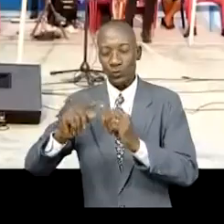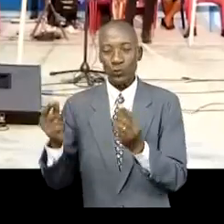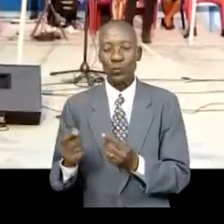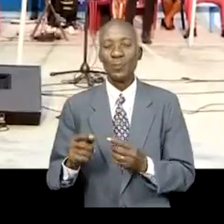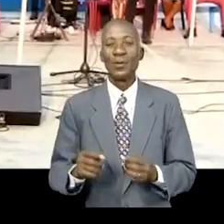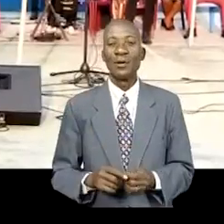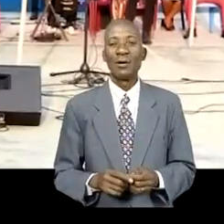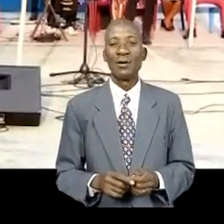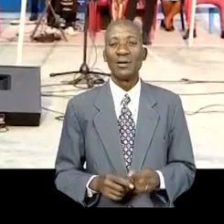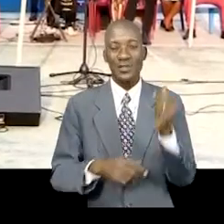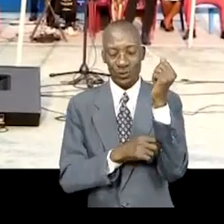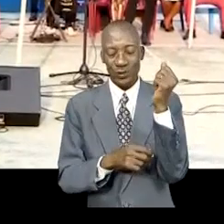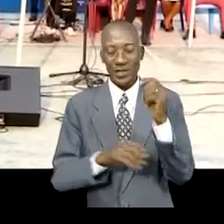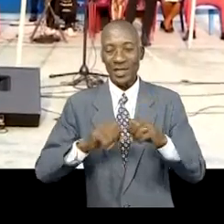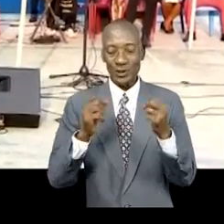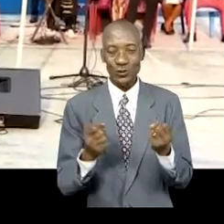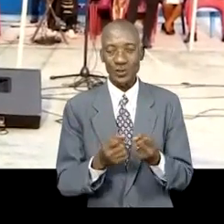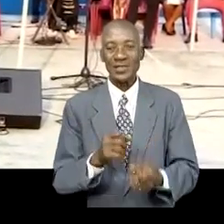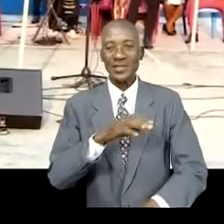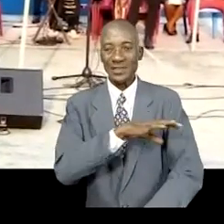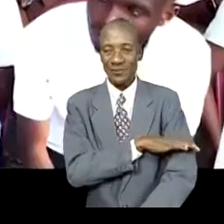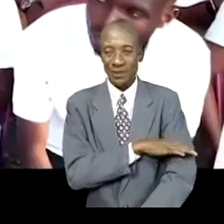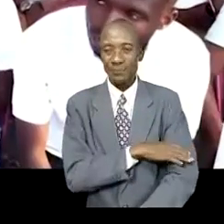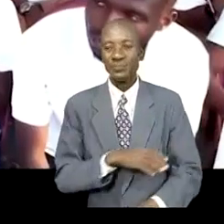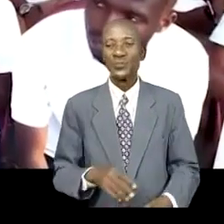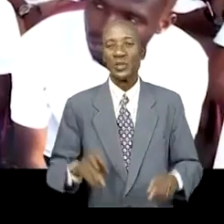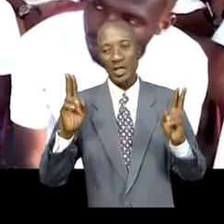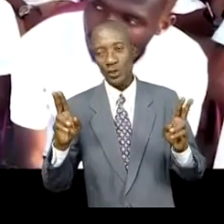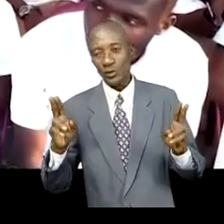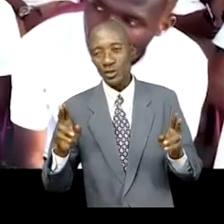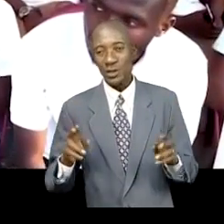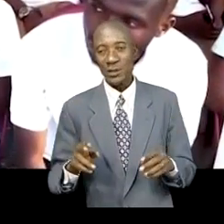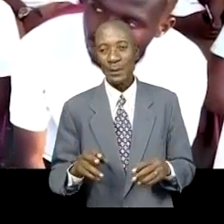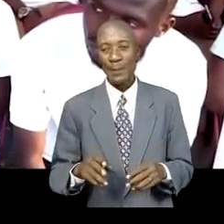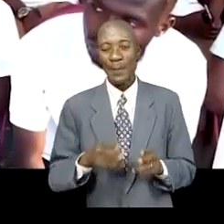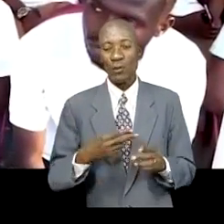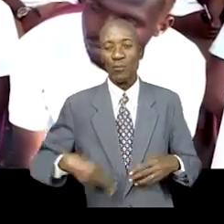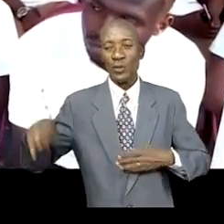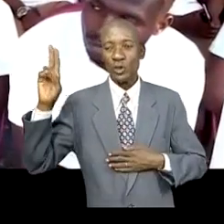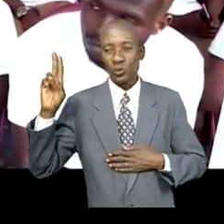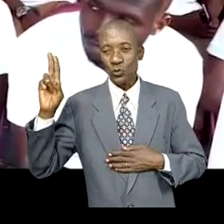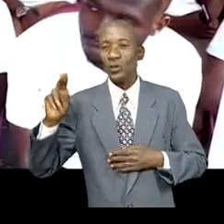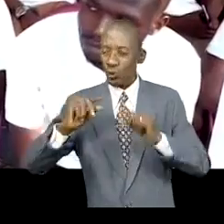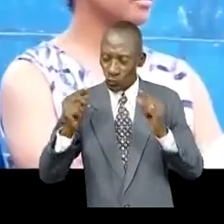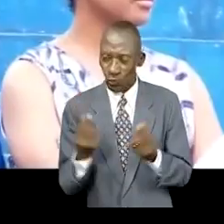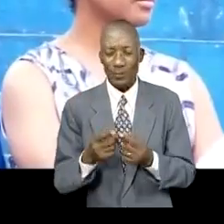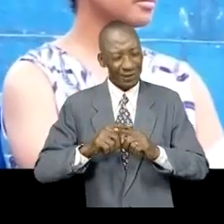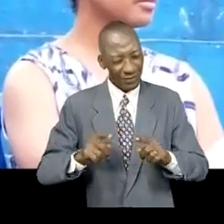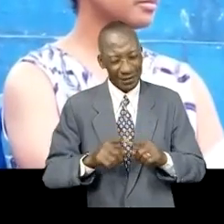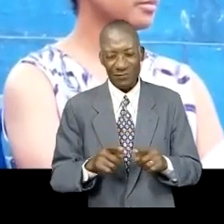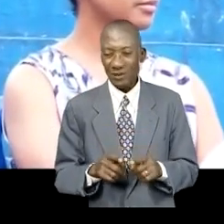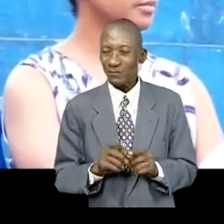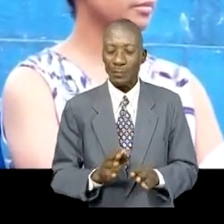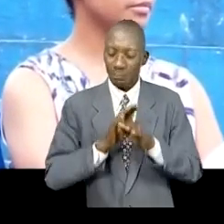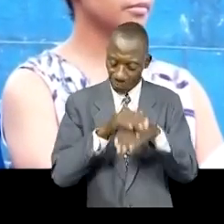civile, confession religieuse et scouts. Tous, comme un seul homme, ont initié cette chaîne de solidarité en réponse